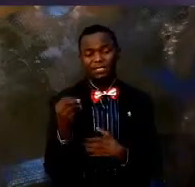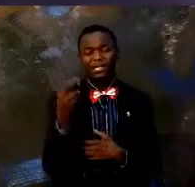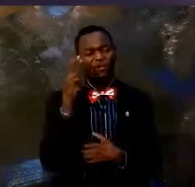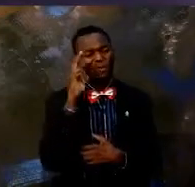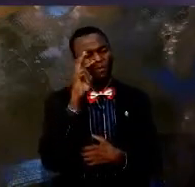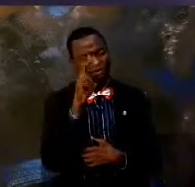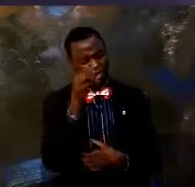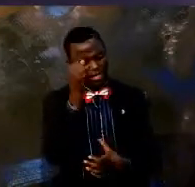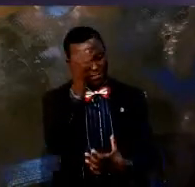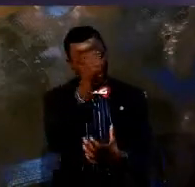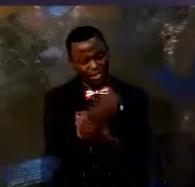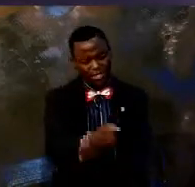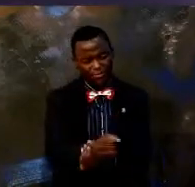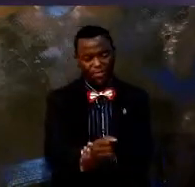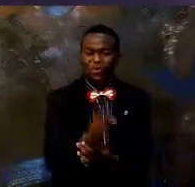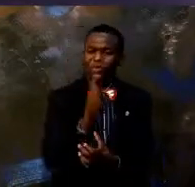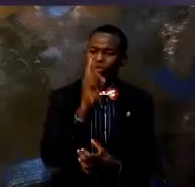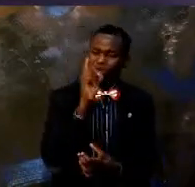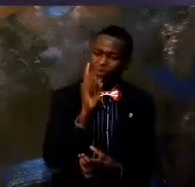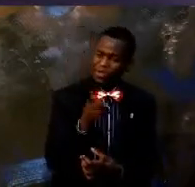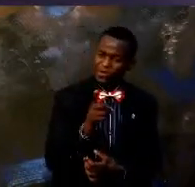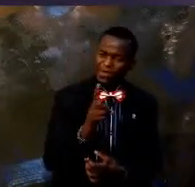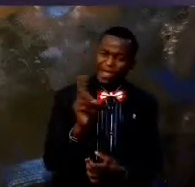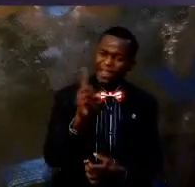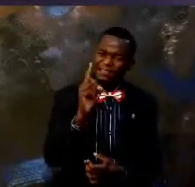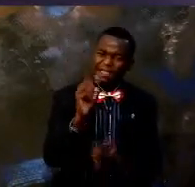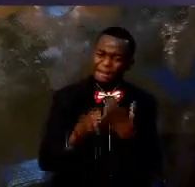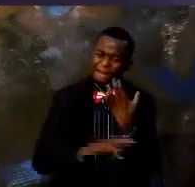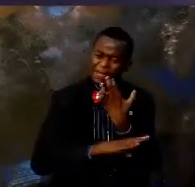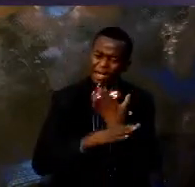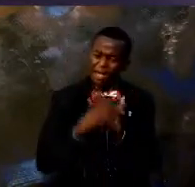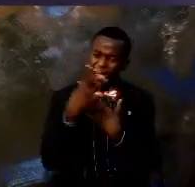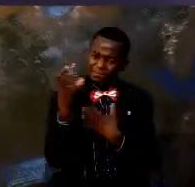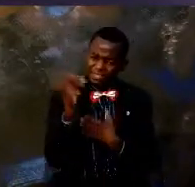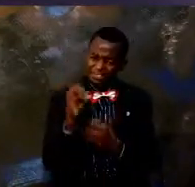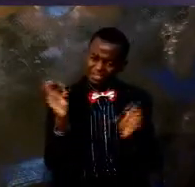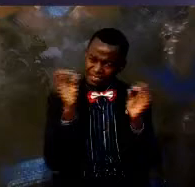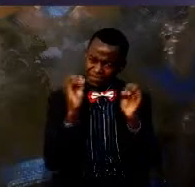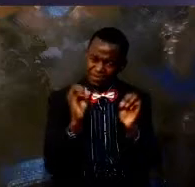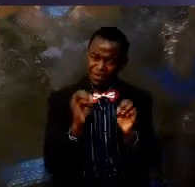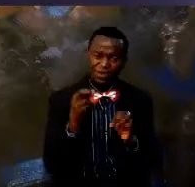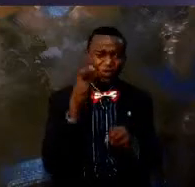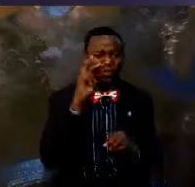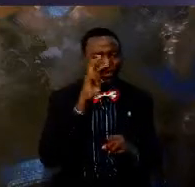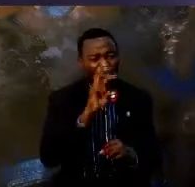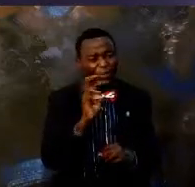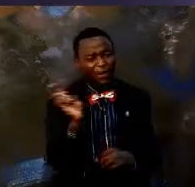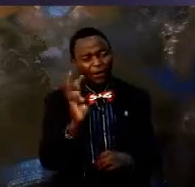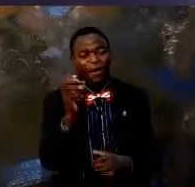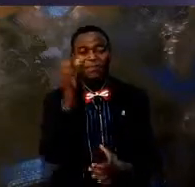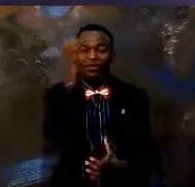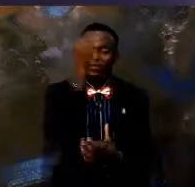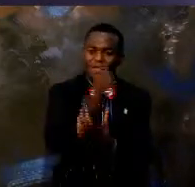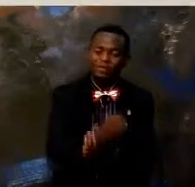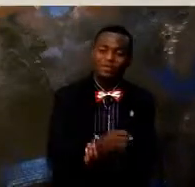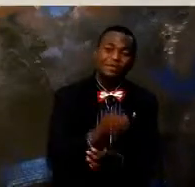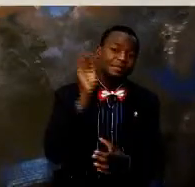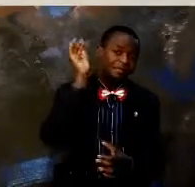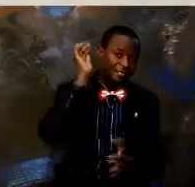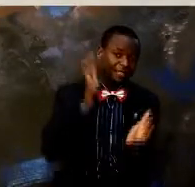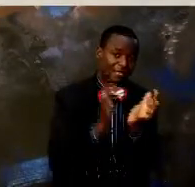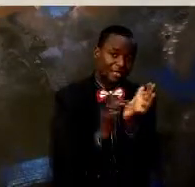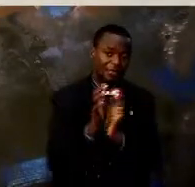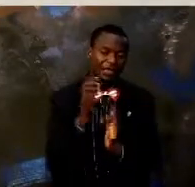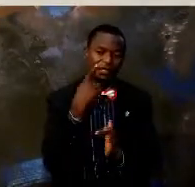umemwona Ibrahimu? We hata miaka 50 hauna. Ulimwona lini Ibrahimu? Sikiza kauli ya Yesu, mstari wa